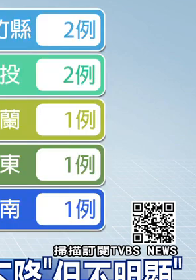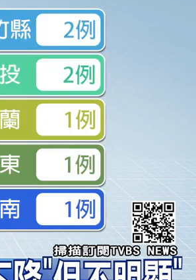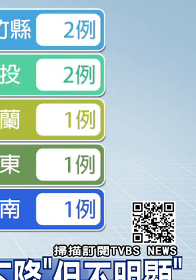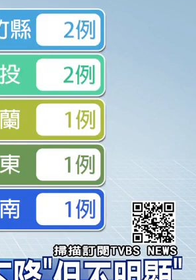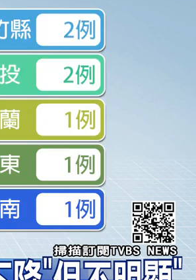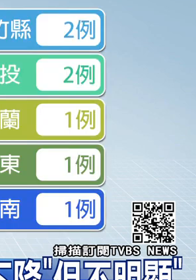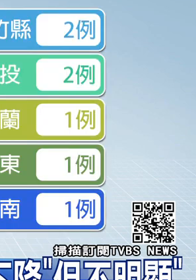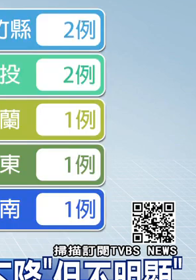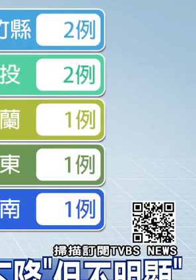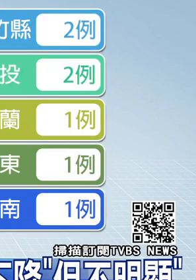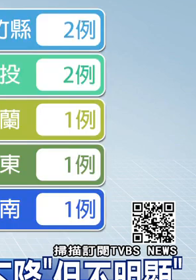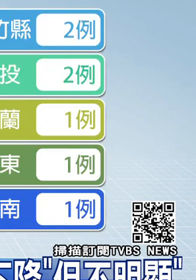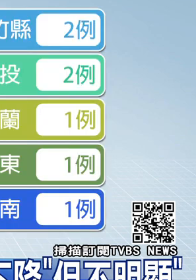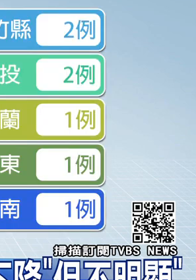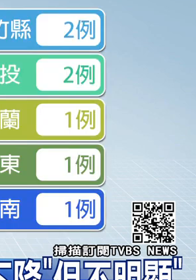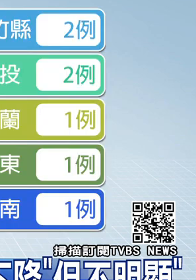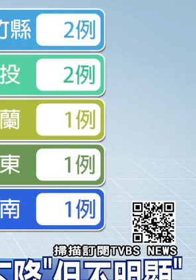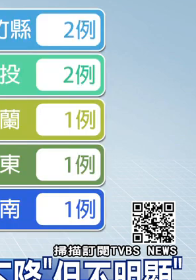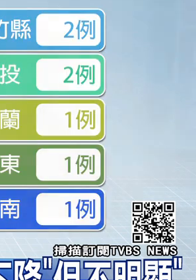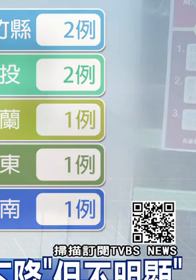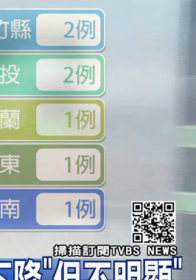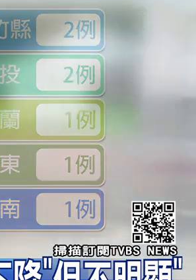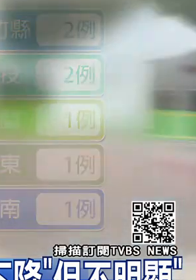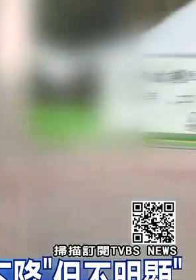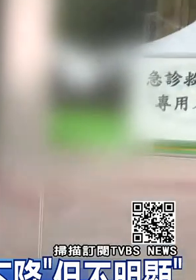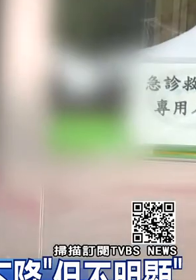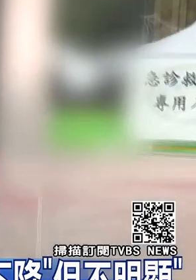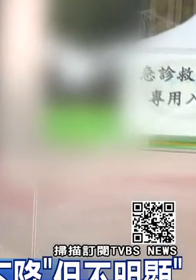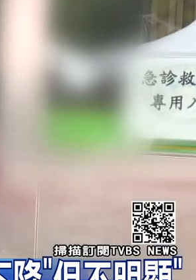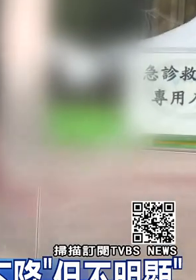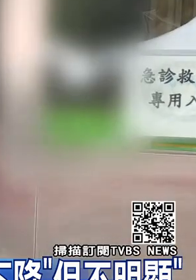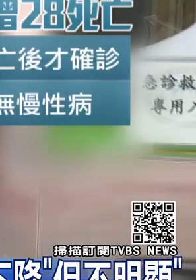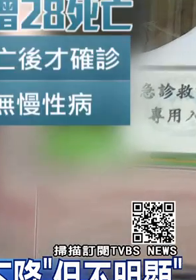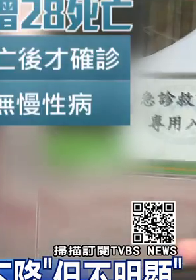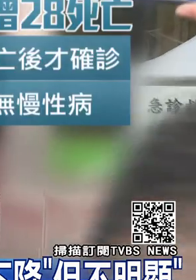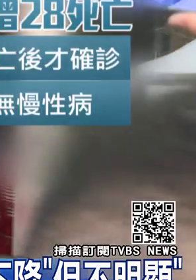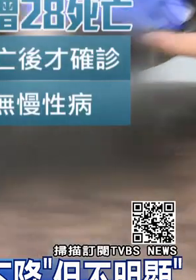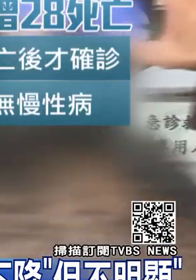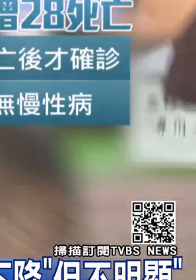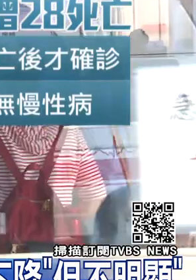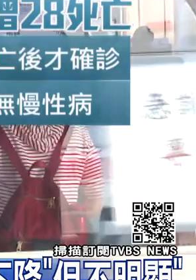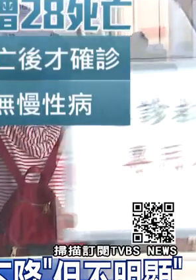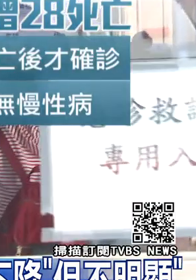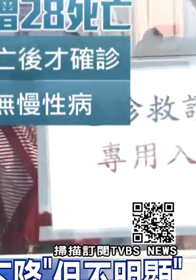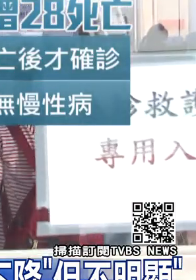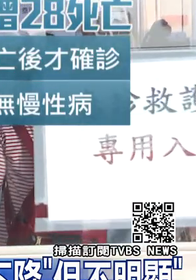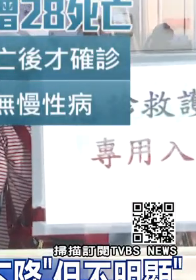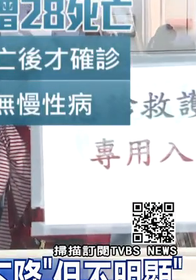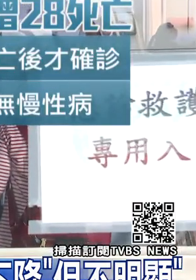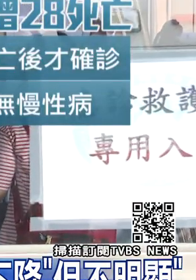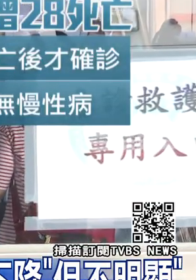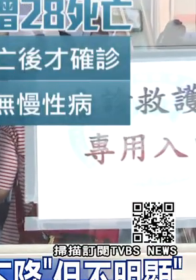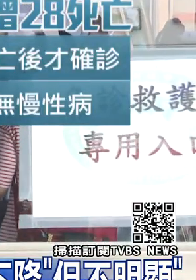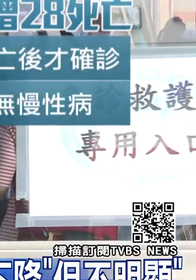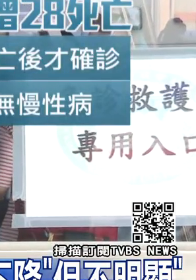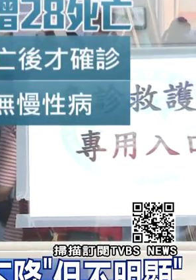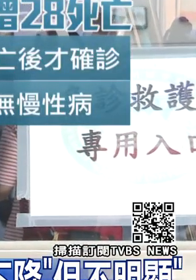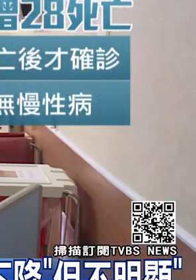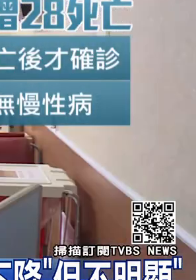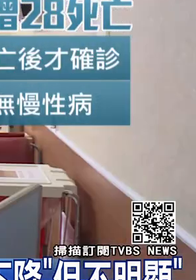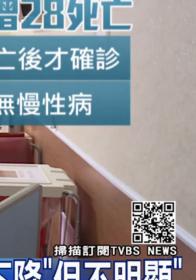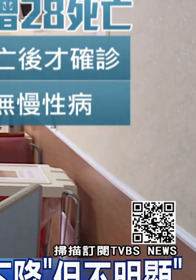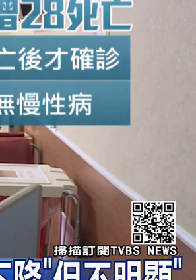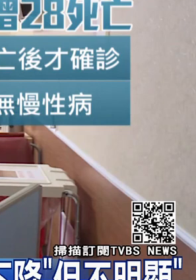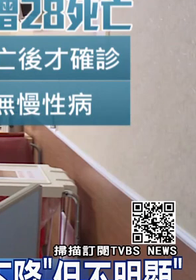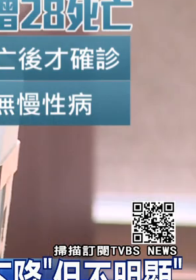而桃园、基隆、彰化分别都是2位数增加，死亡又多了28人，其中有3人没有慢性病，更有2例是死亡后